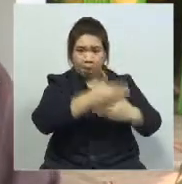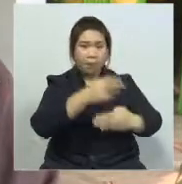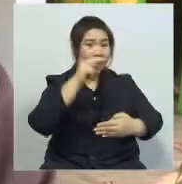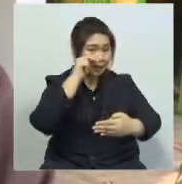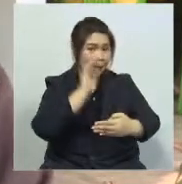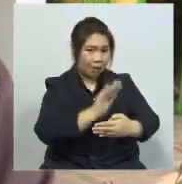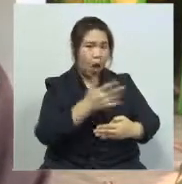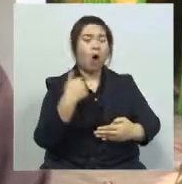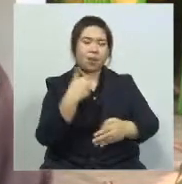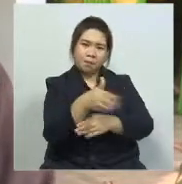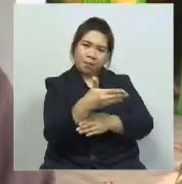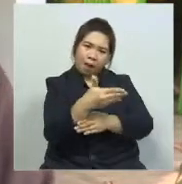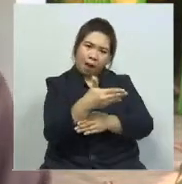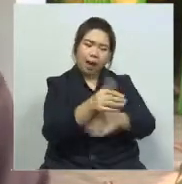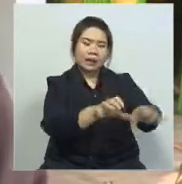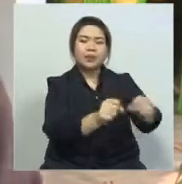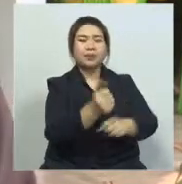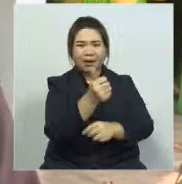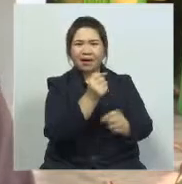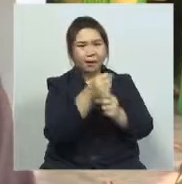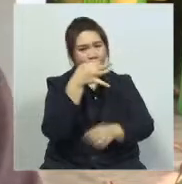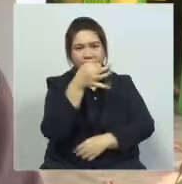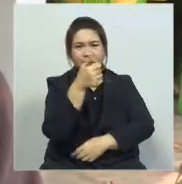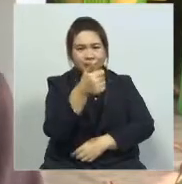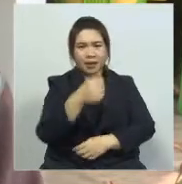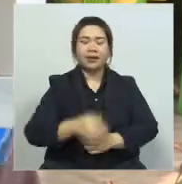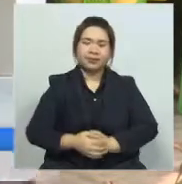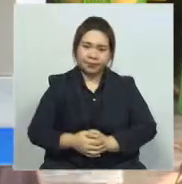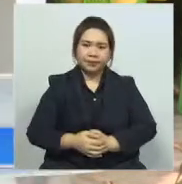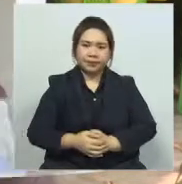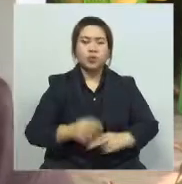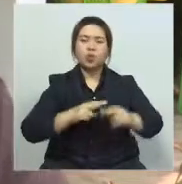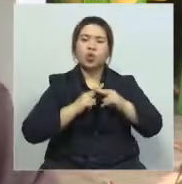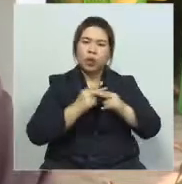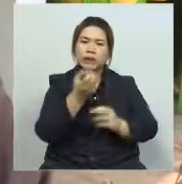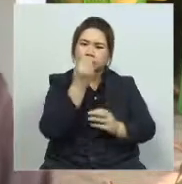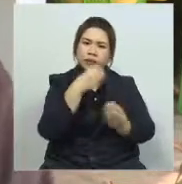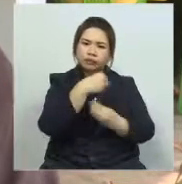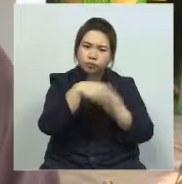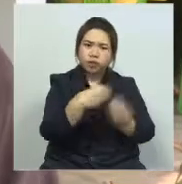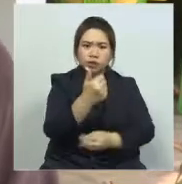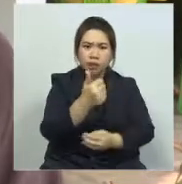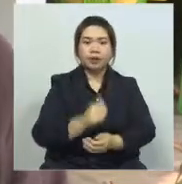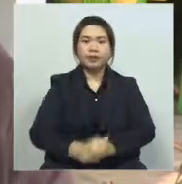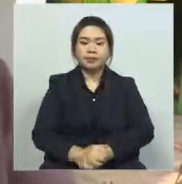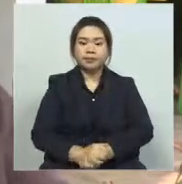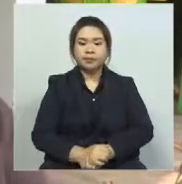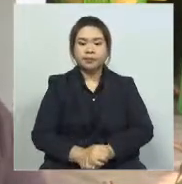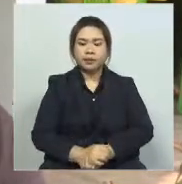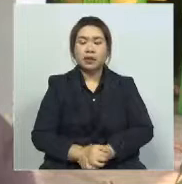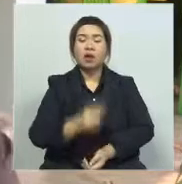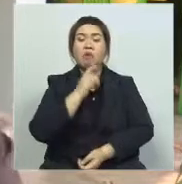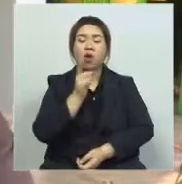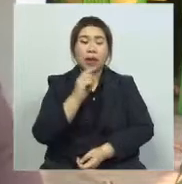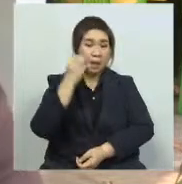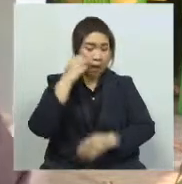ลาพวกอะไรให้ชาวบ้านได้มีอาชีพทำค่ะหากินกันเพื่อความอยู่รอดนะคะแบบข้างๆเ